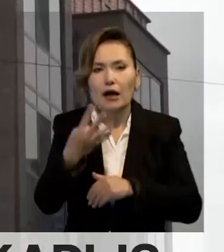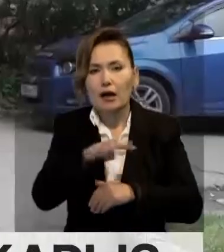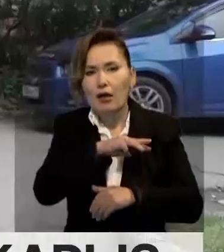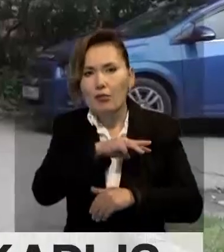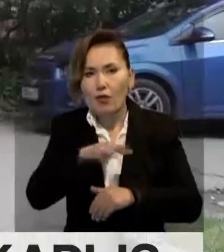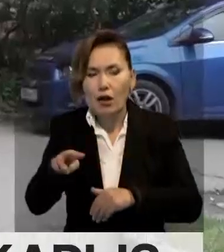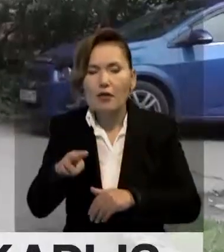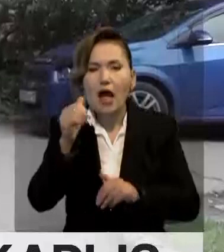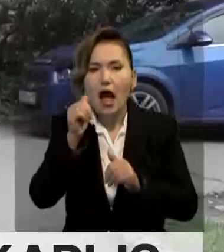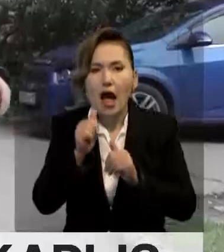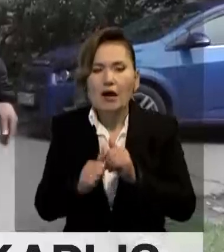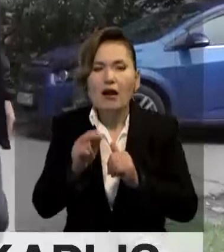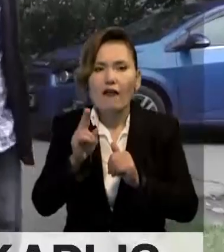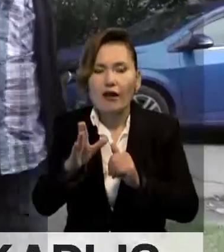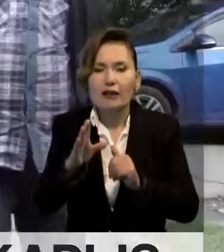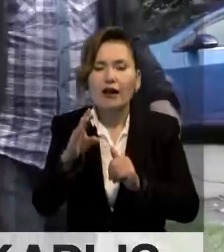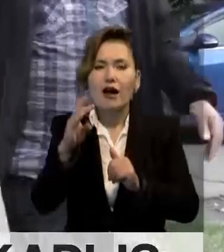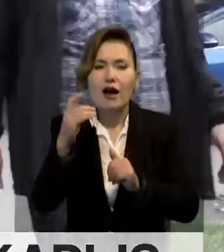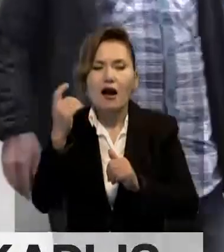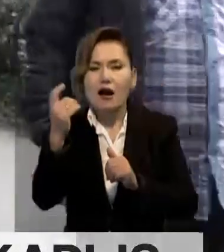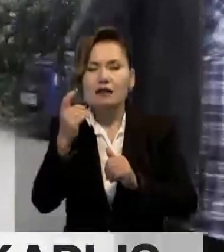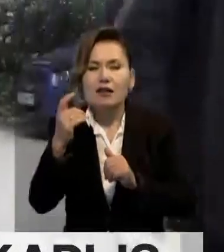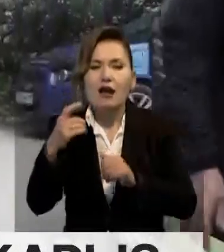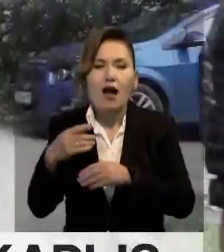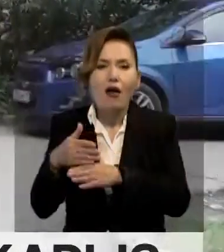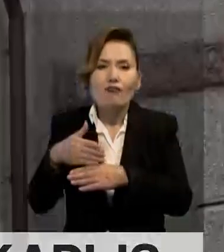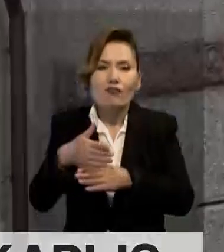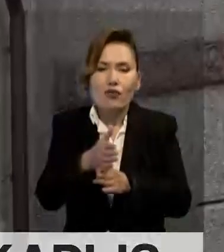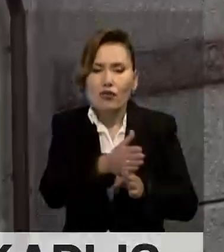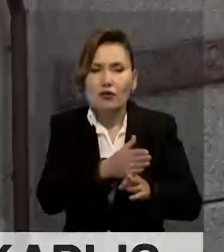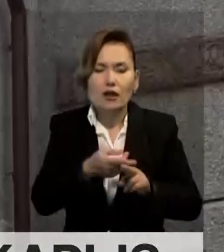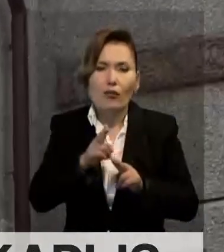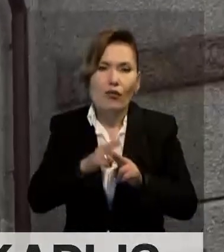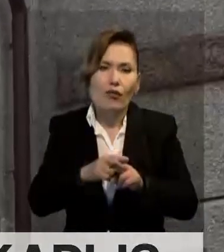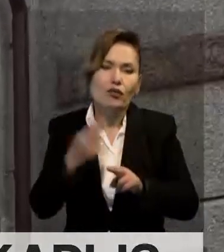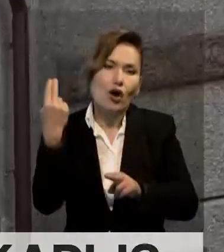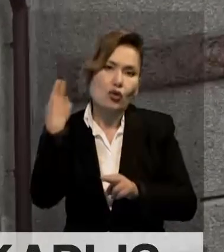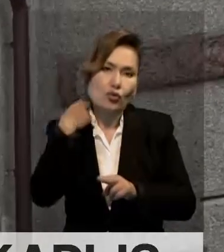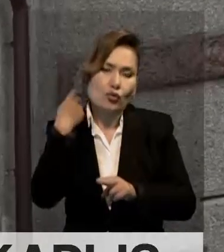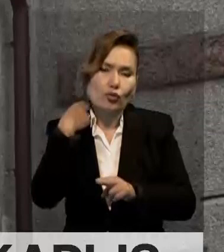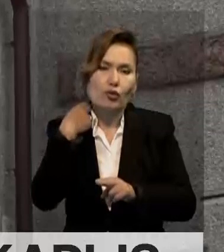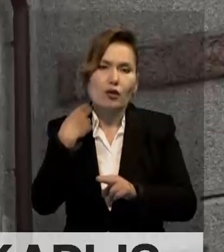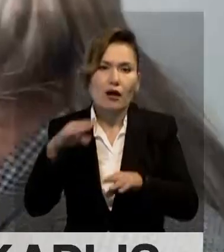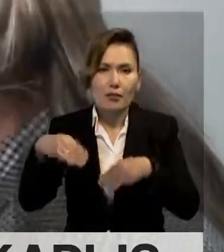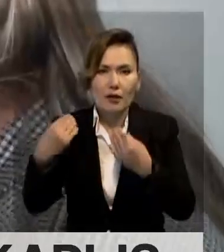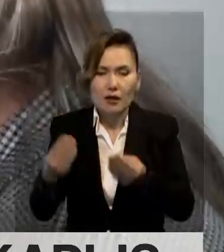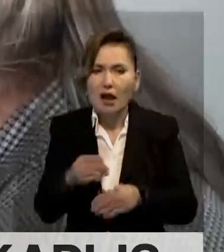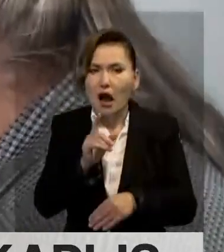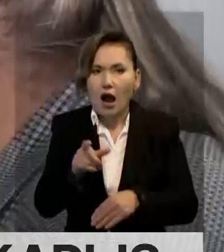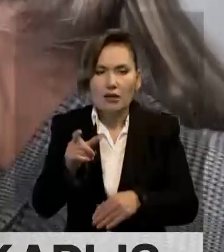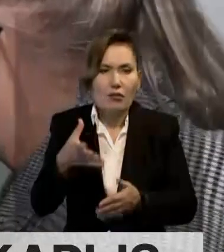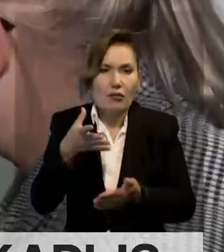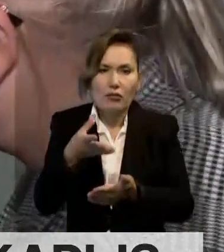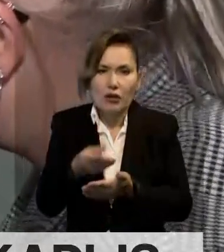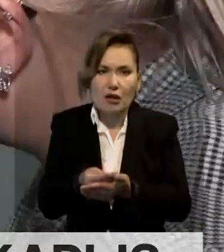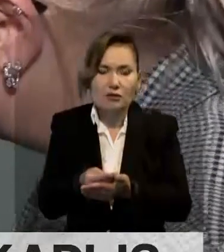әр пәтерге бөлініп, тұрғындарға несие ретінде берілді, бірақ кейбір адамдар қарыздан құтылуға құлық танытпай отыр. А почему не